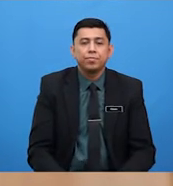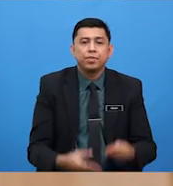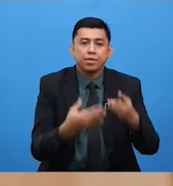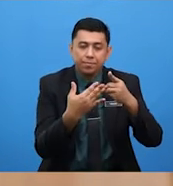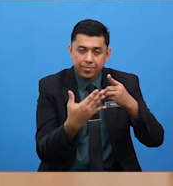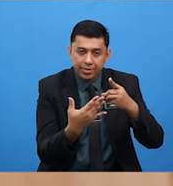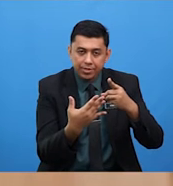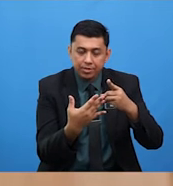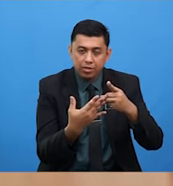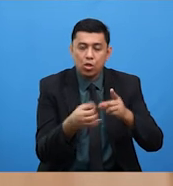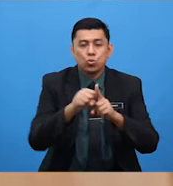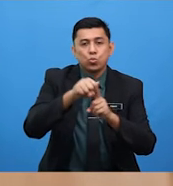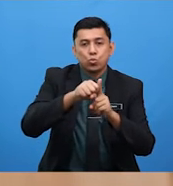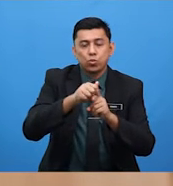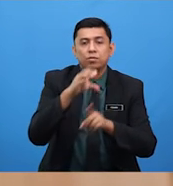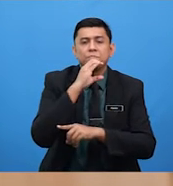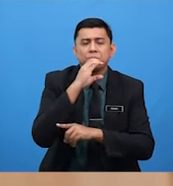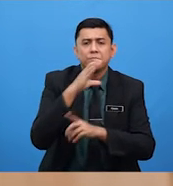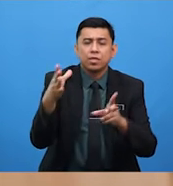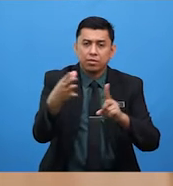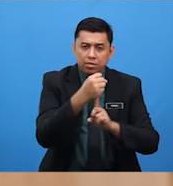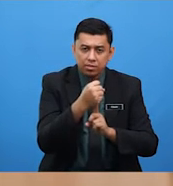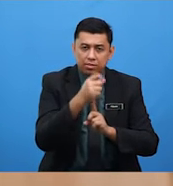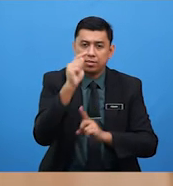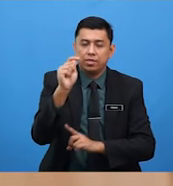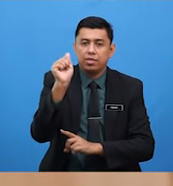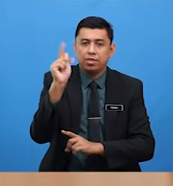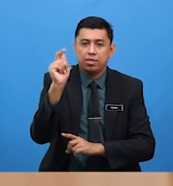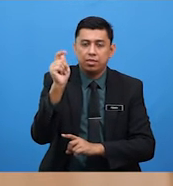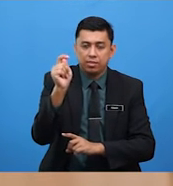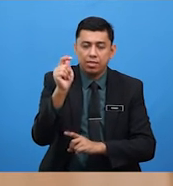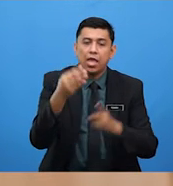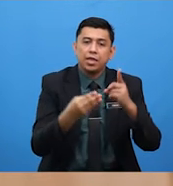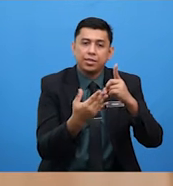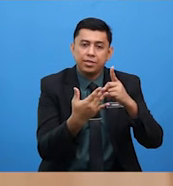Pendidihan berlaku apabila suhu cecair mencapai tingkat didih.